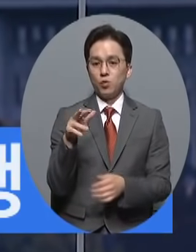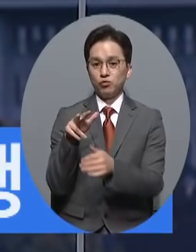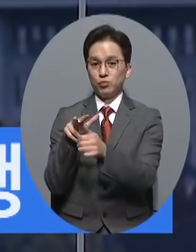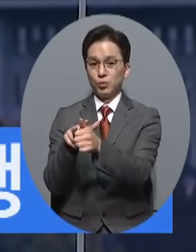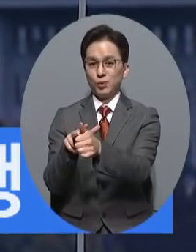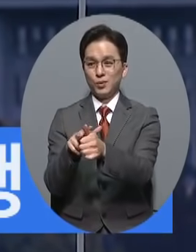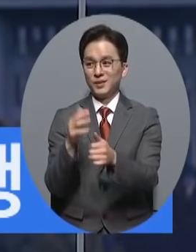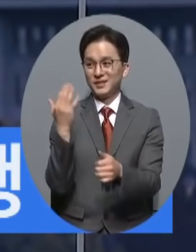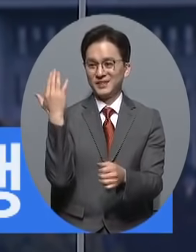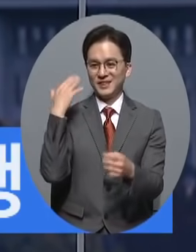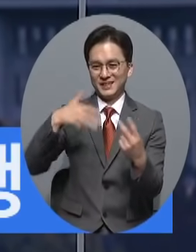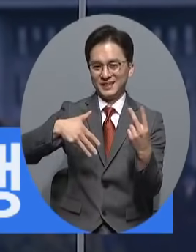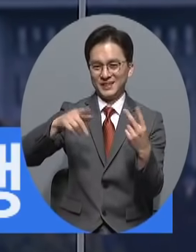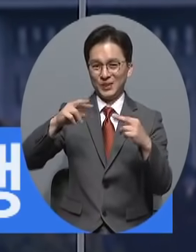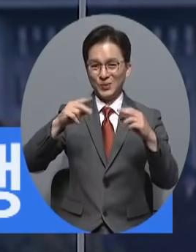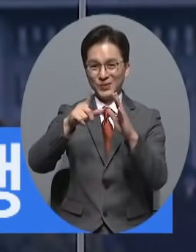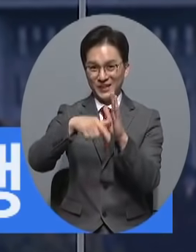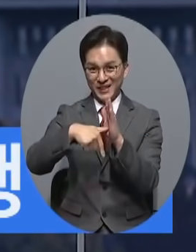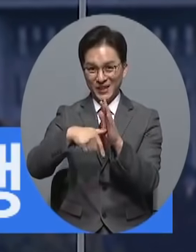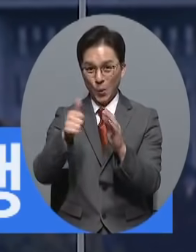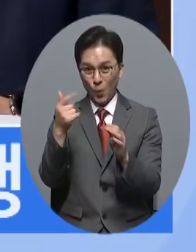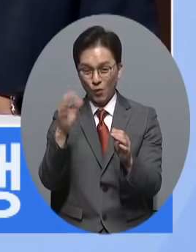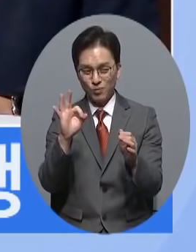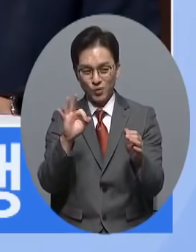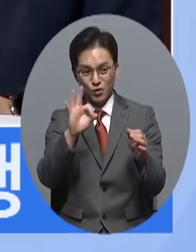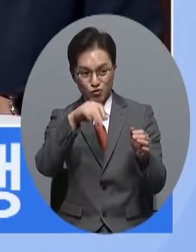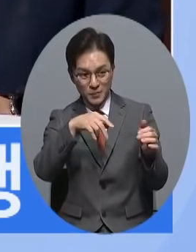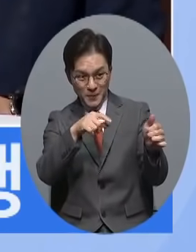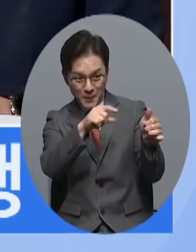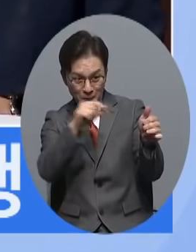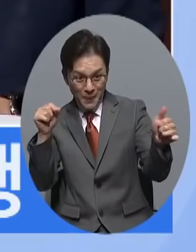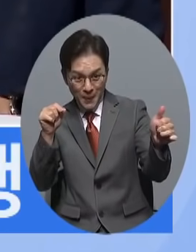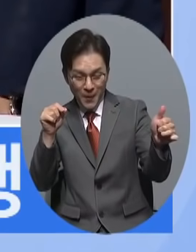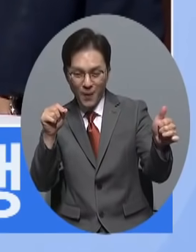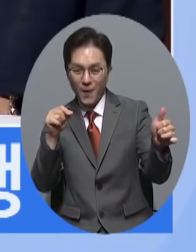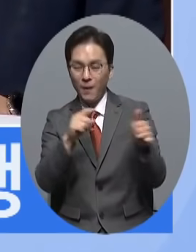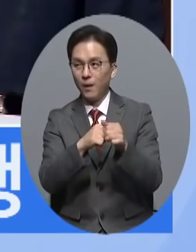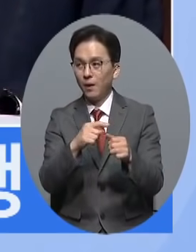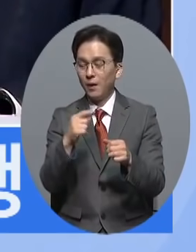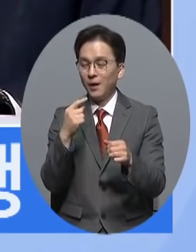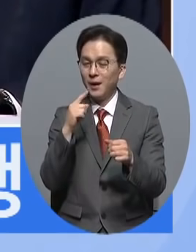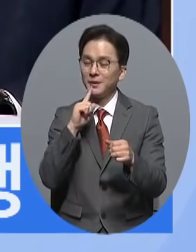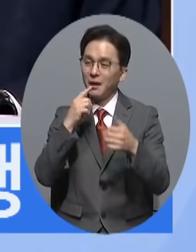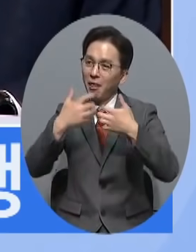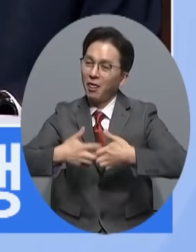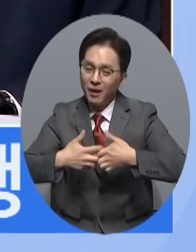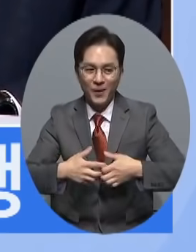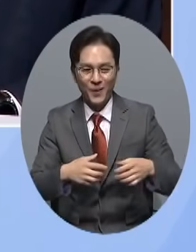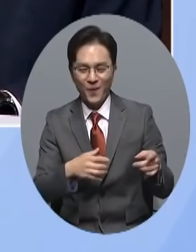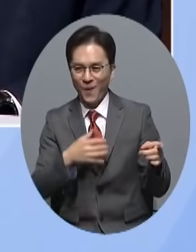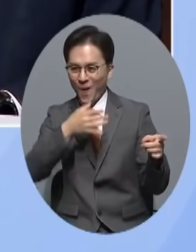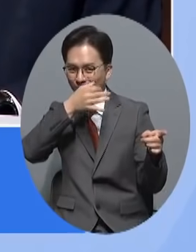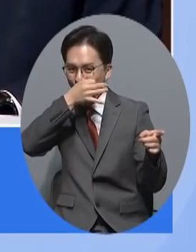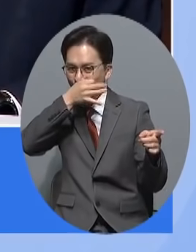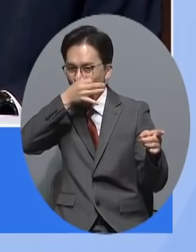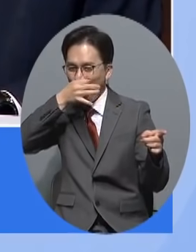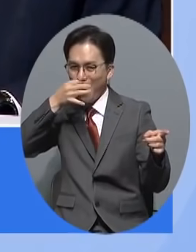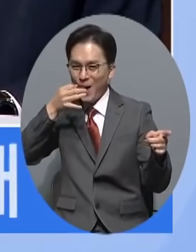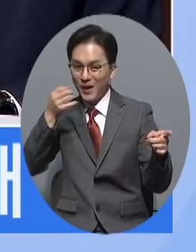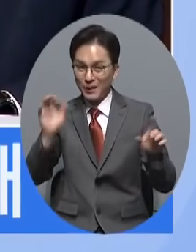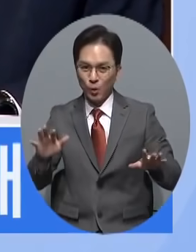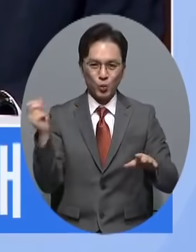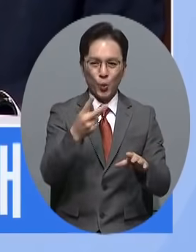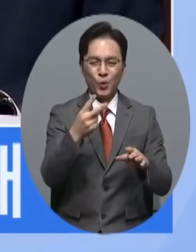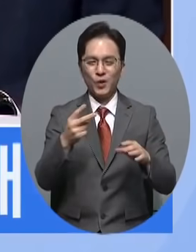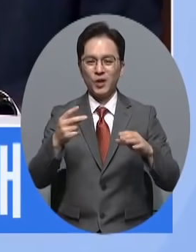않았습니까? 네. 2차 토론회에서. 근데 그게 이제 의외로 먹혔다고 보는 것 같아요. 네. 그래서 이제 계속 이제 외교 안보 분야를 집중하고 또 윤석열 후보